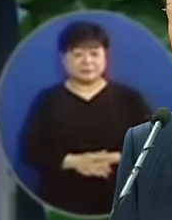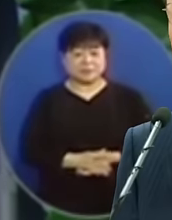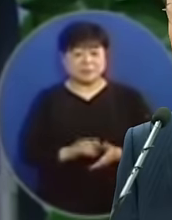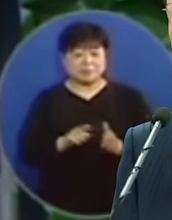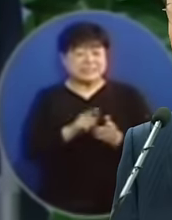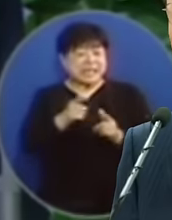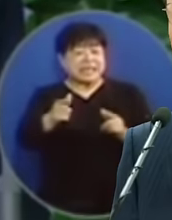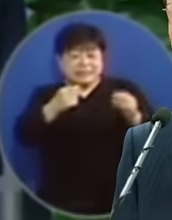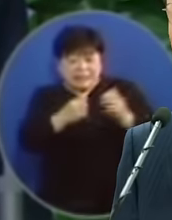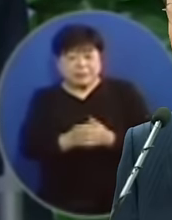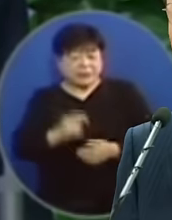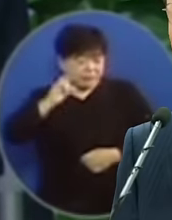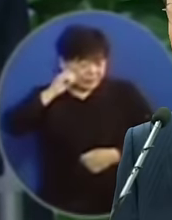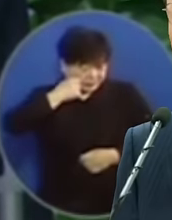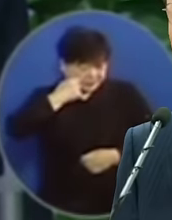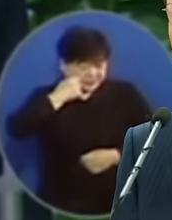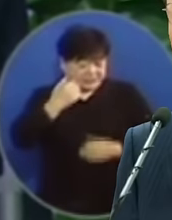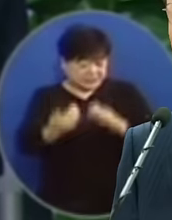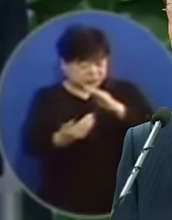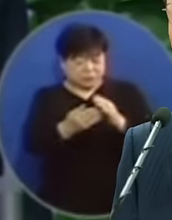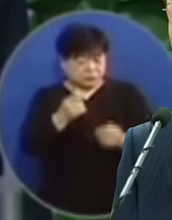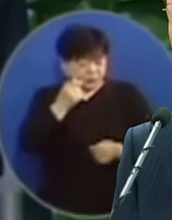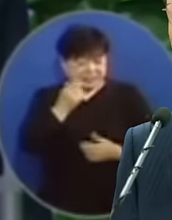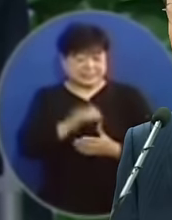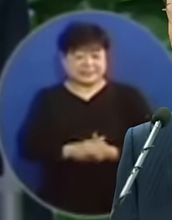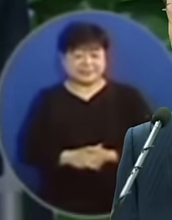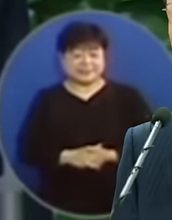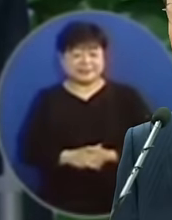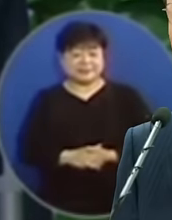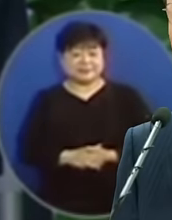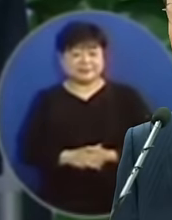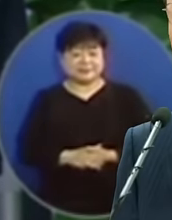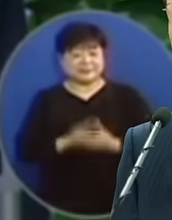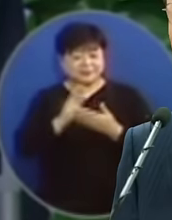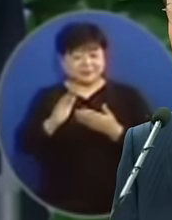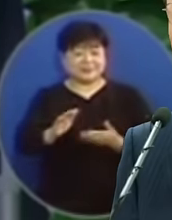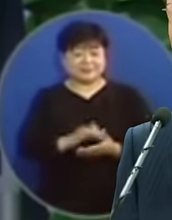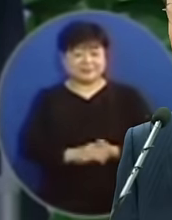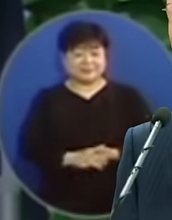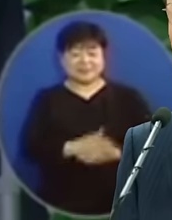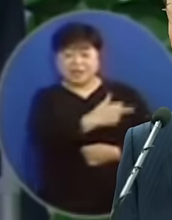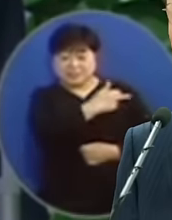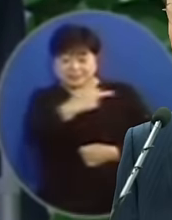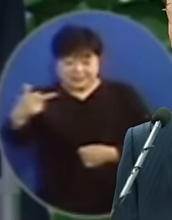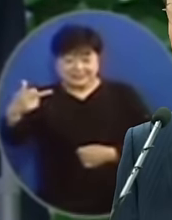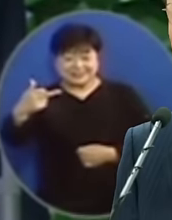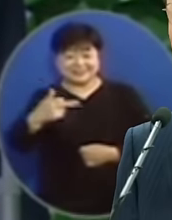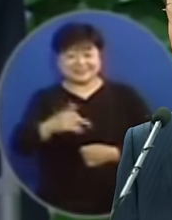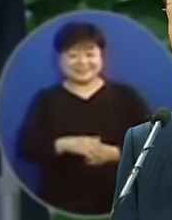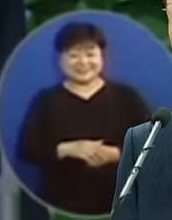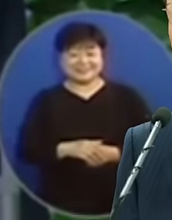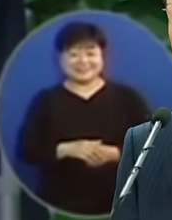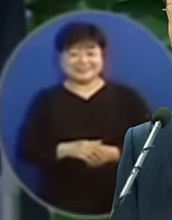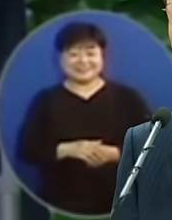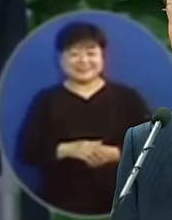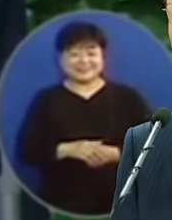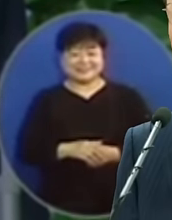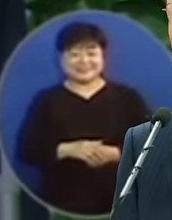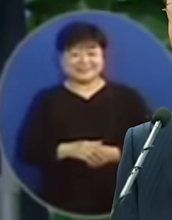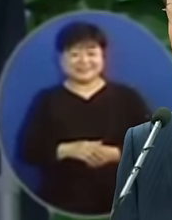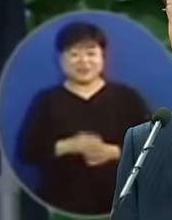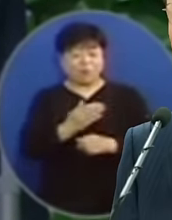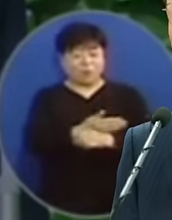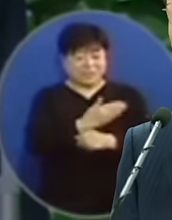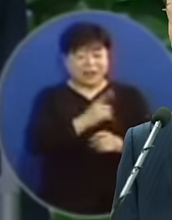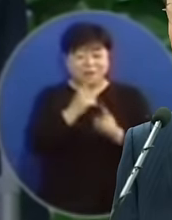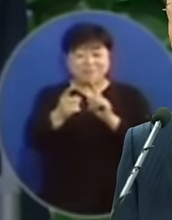믿으니까 일이 안 된다는 것입니다. 그러고 난 다음에 얼마나 큰 우리 편에서 볼 때